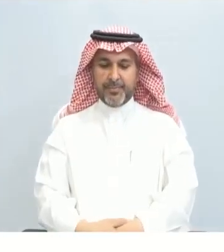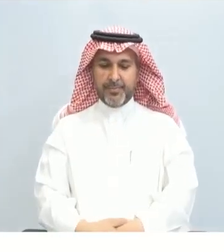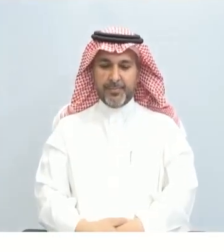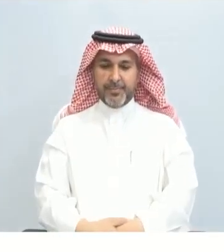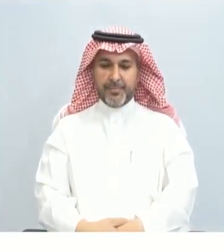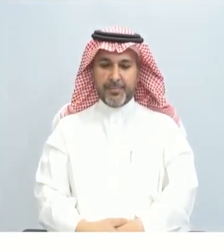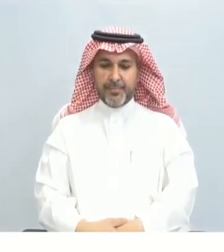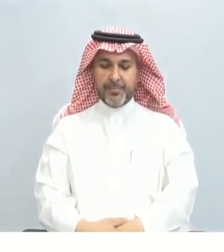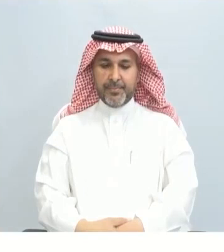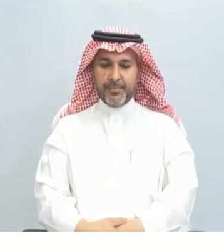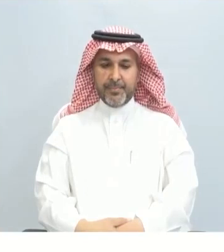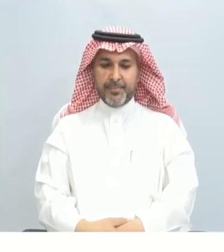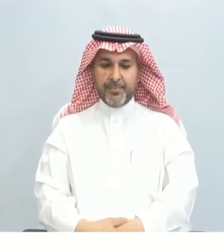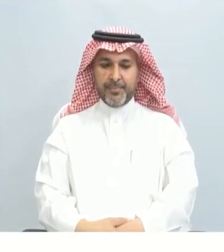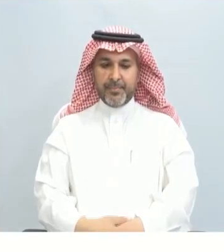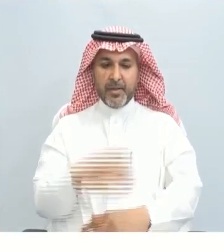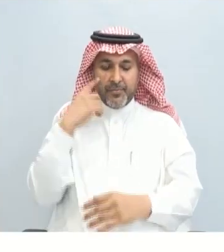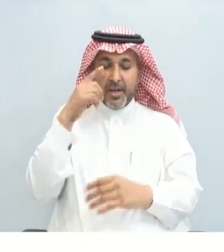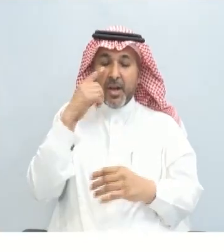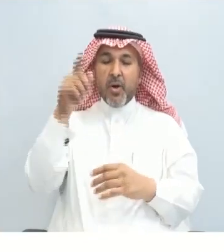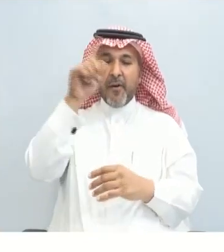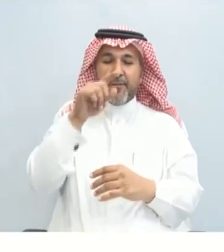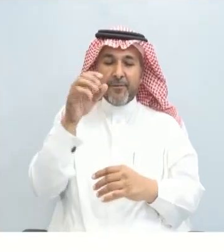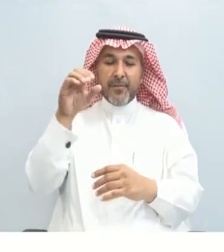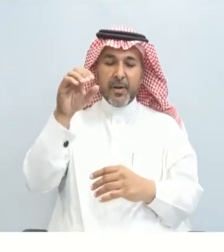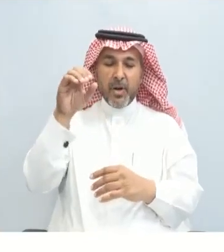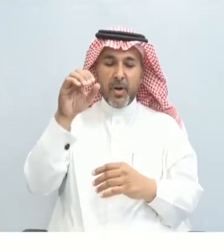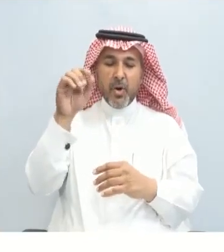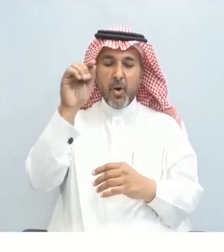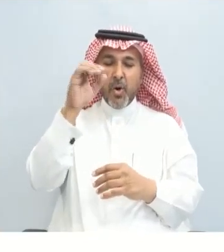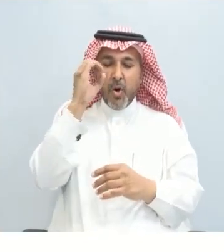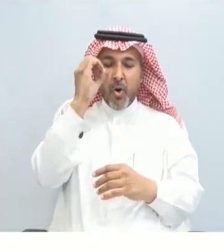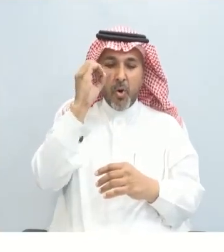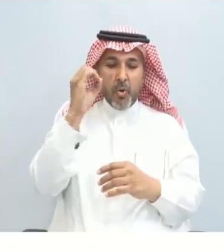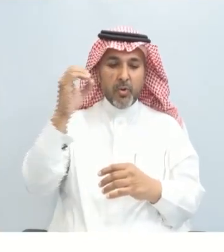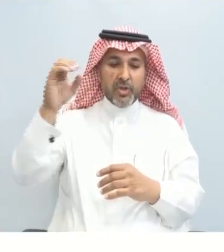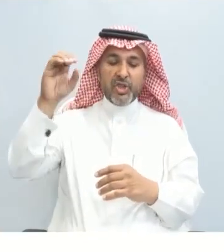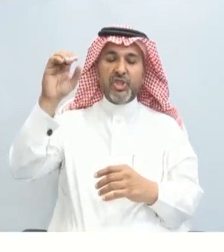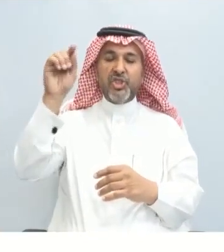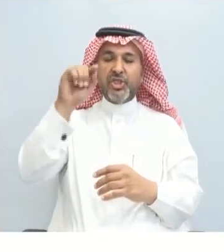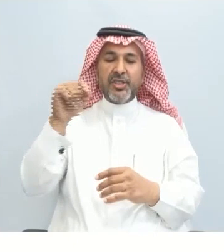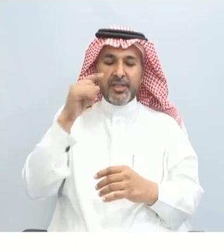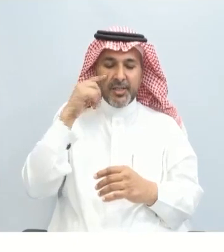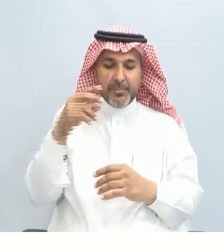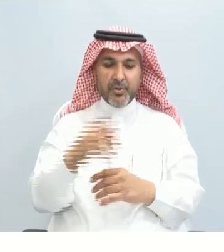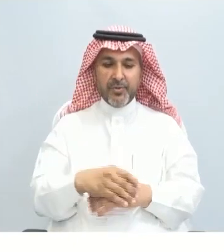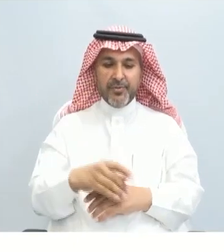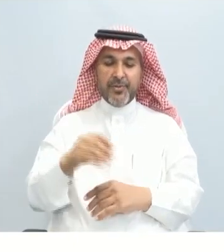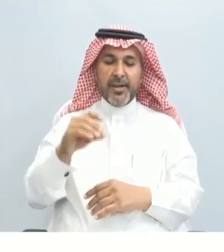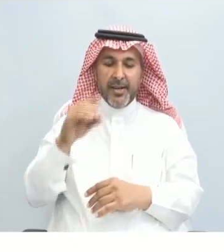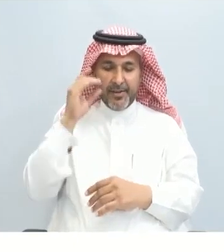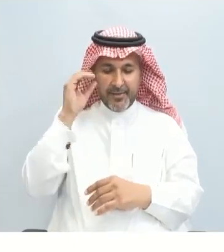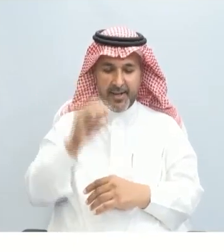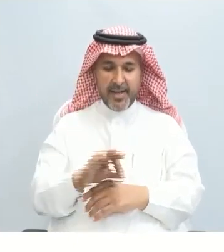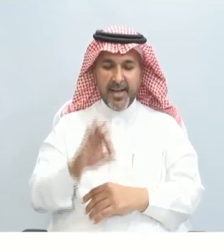زئ 5 واف اوف اكس هي لوغاريتم الاساس ا لاكس فاوجد اف او جي للداله اكس فاحنا قلنا